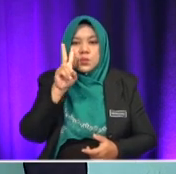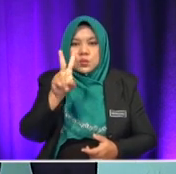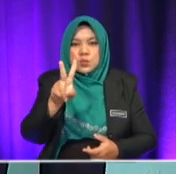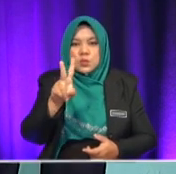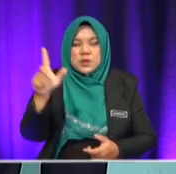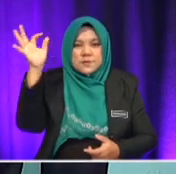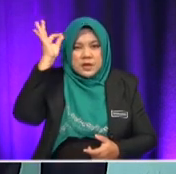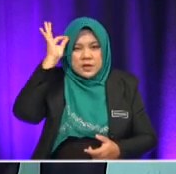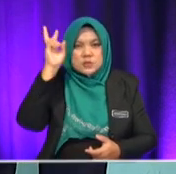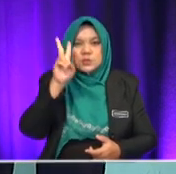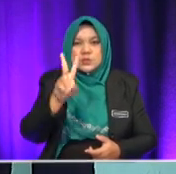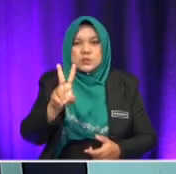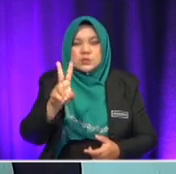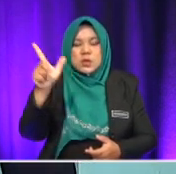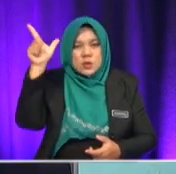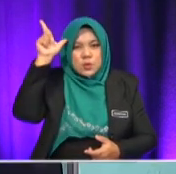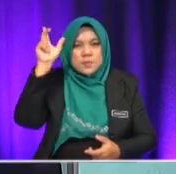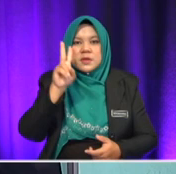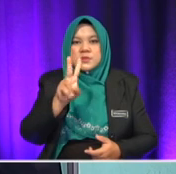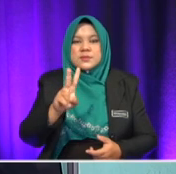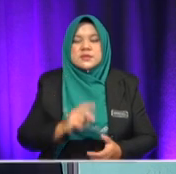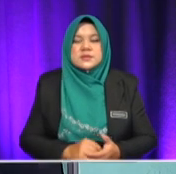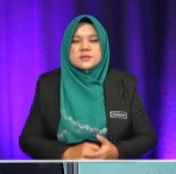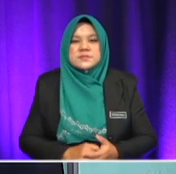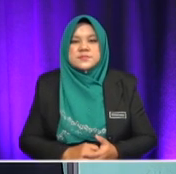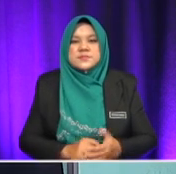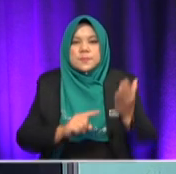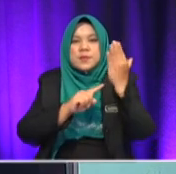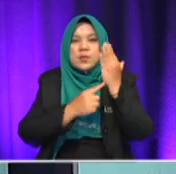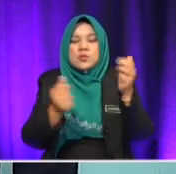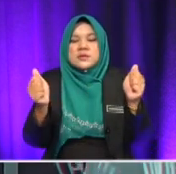dua Coba sebutkan astral sekarang cepat oke sini oke